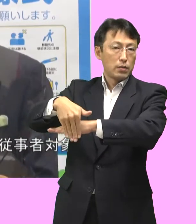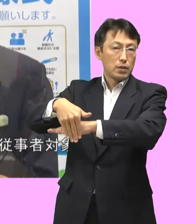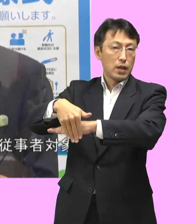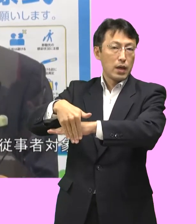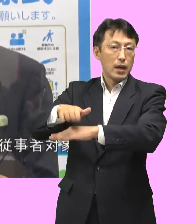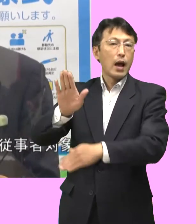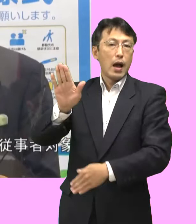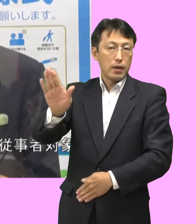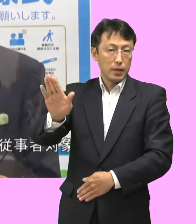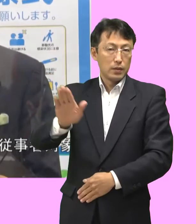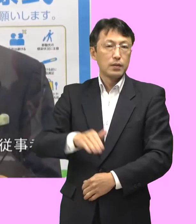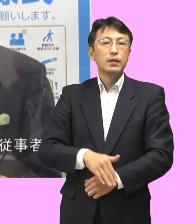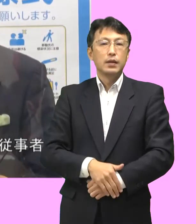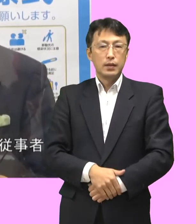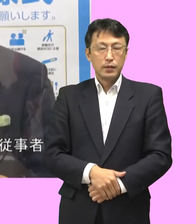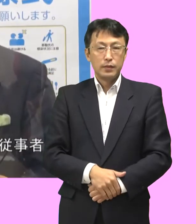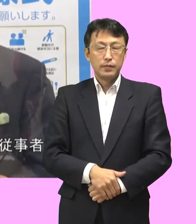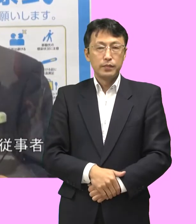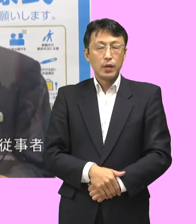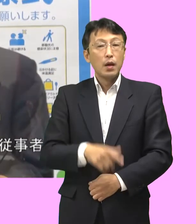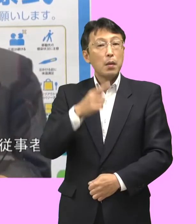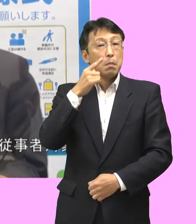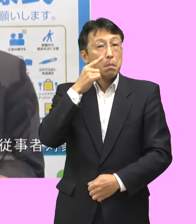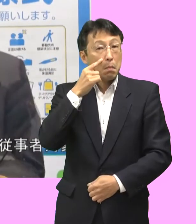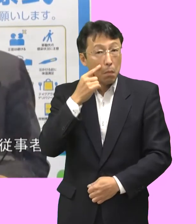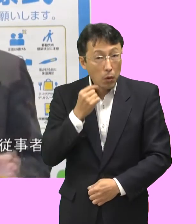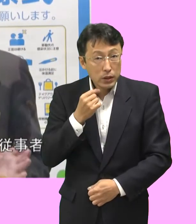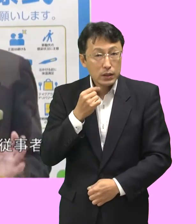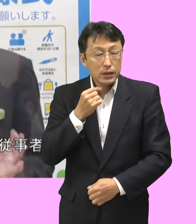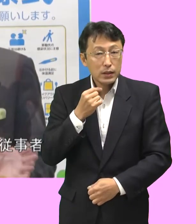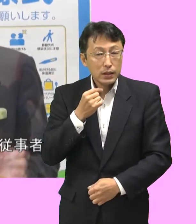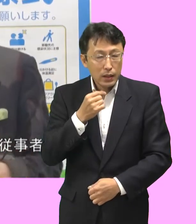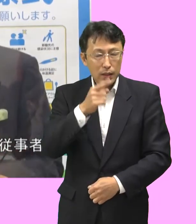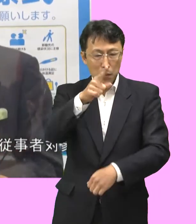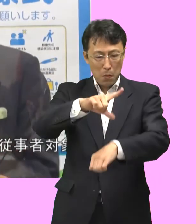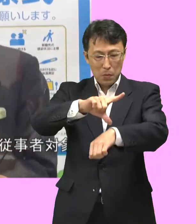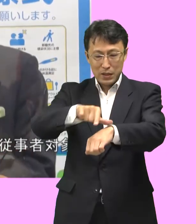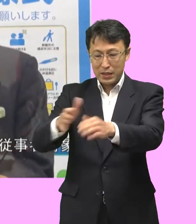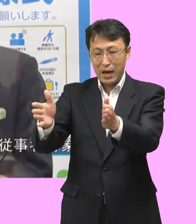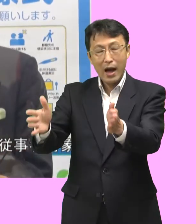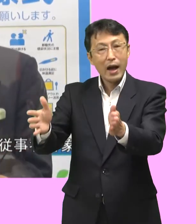おかけいただければ。で、また一方でですね、こういった時間なかなか、